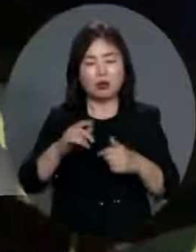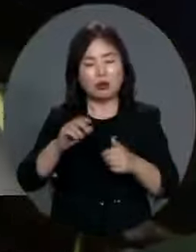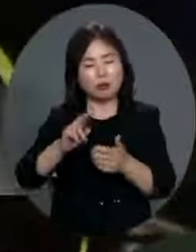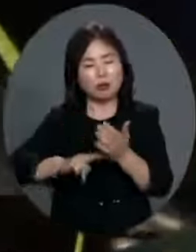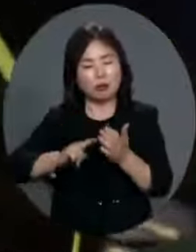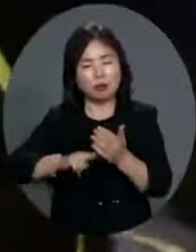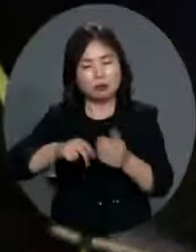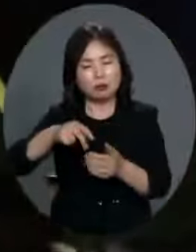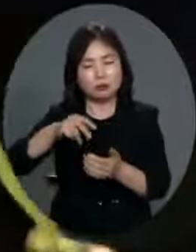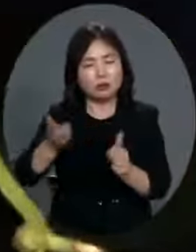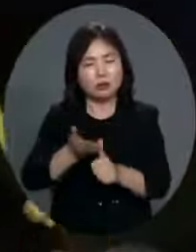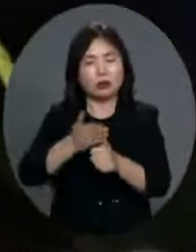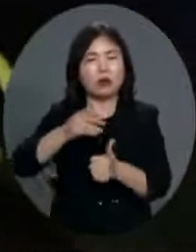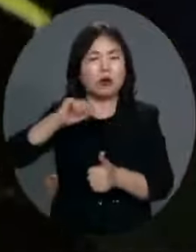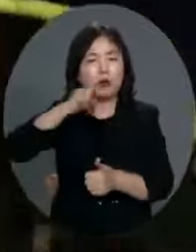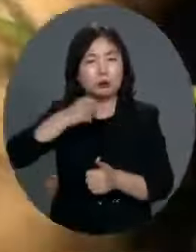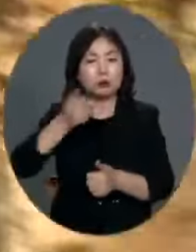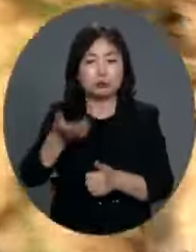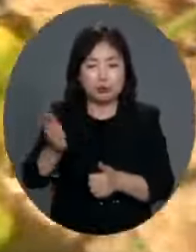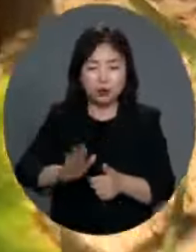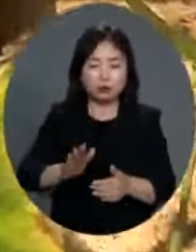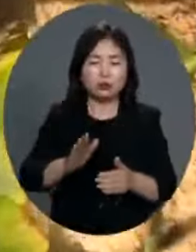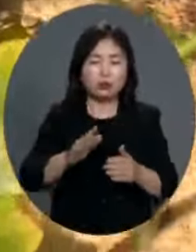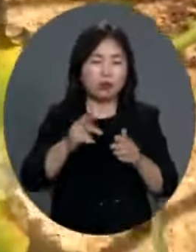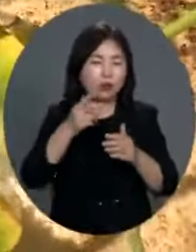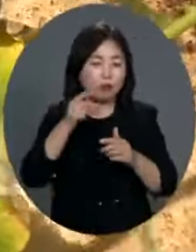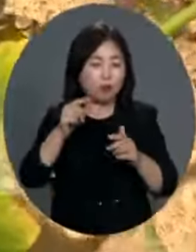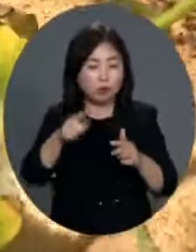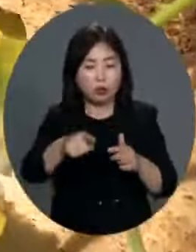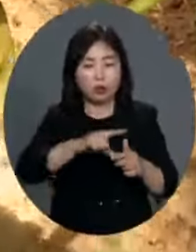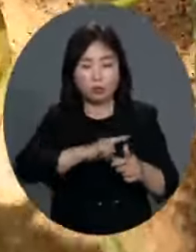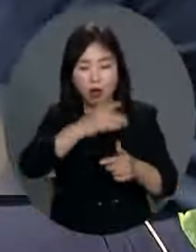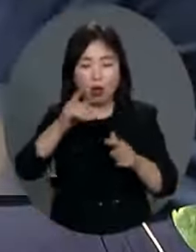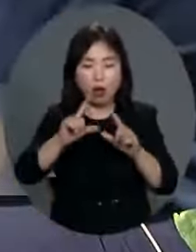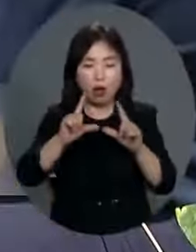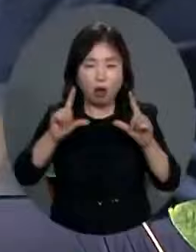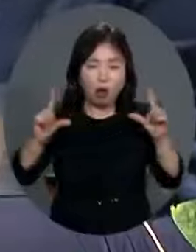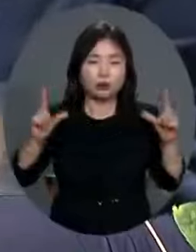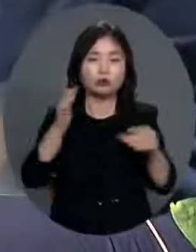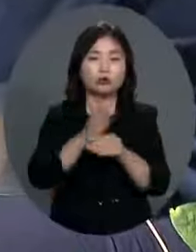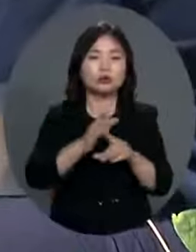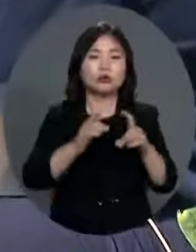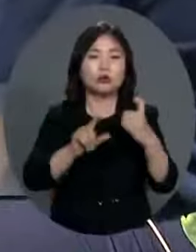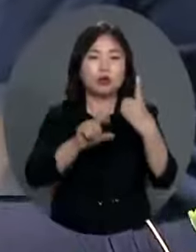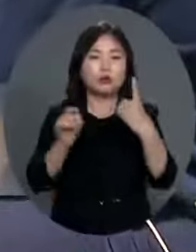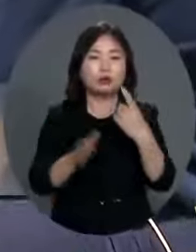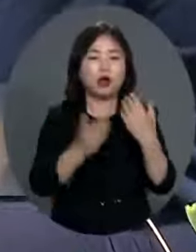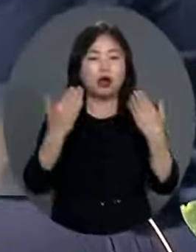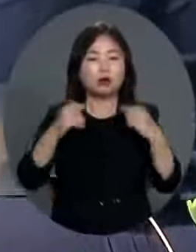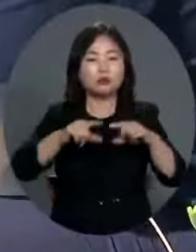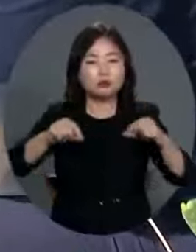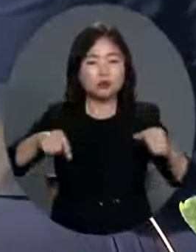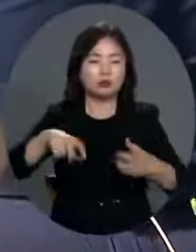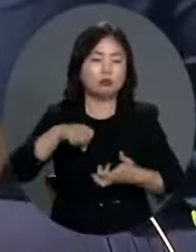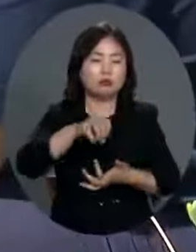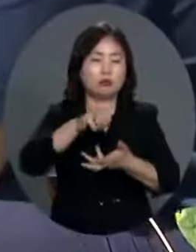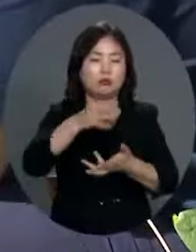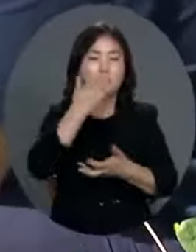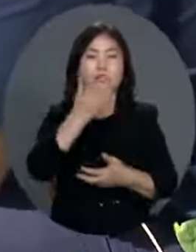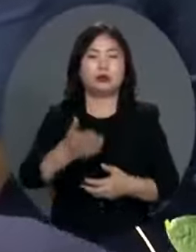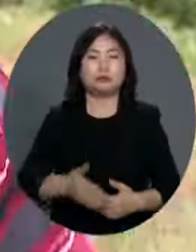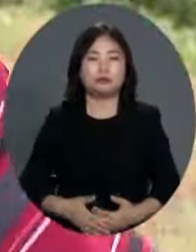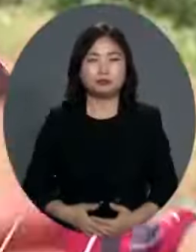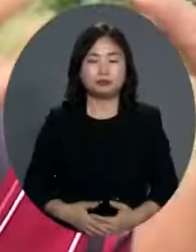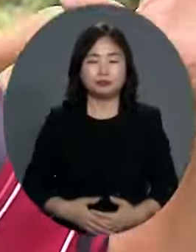어려움이 많았습니다. 하지만 이제 대중에게 많이 알려진 데다 올해 11월부터 학교 급식 재료로도 공급이 가능해졌습니다.